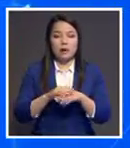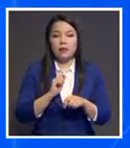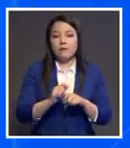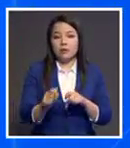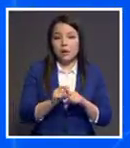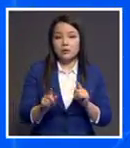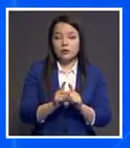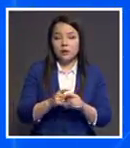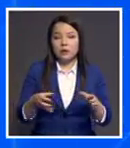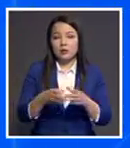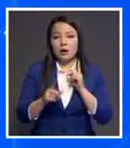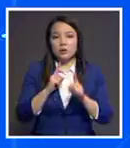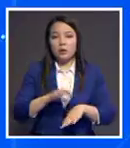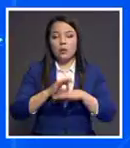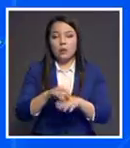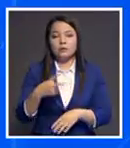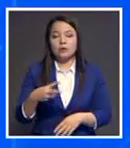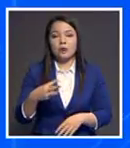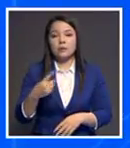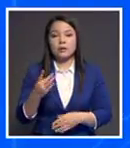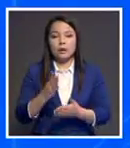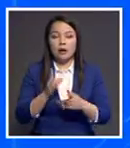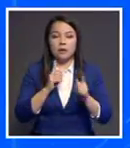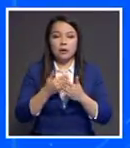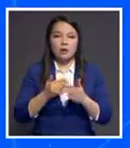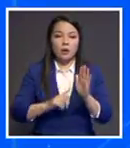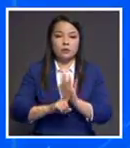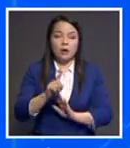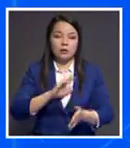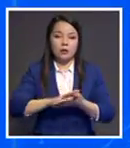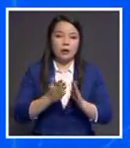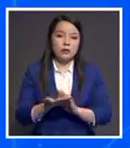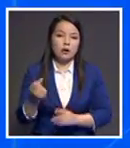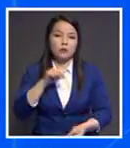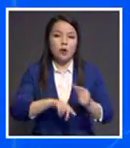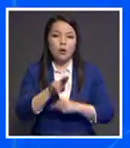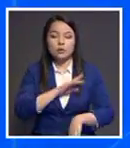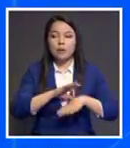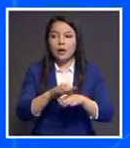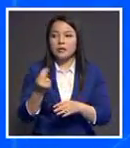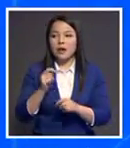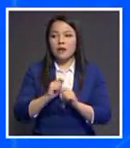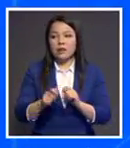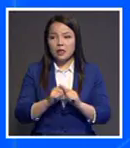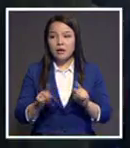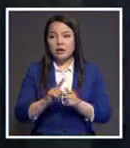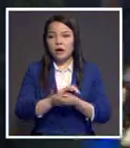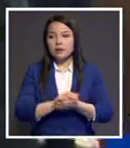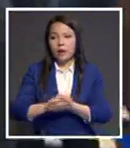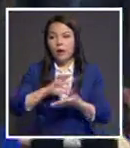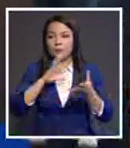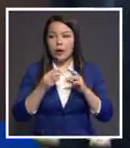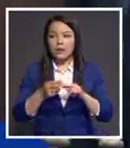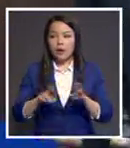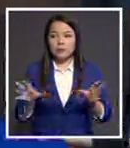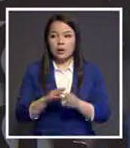кеңесінің 31-ші пленарлық отырысы басталар алдында өтті. Келіссөз барысында тараптар инвестициялық ынтымақтастық және бірлескен жобаларды